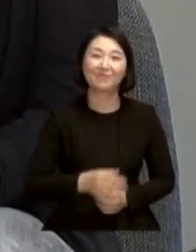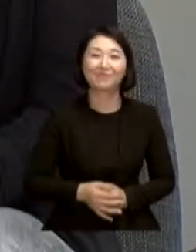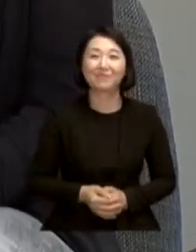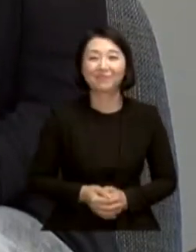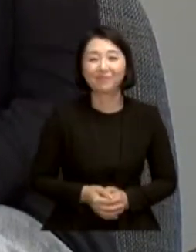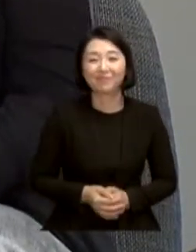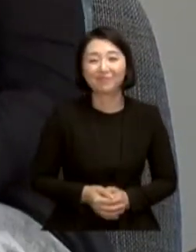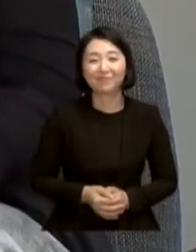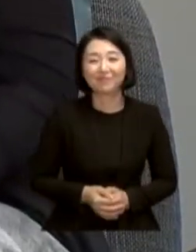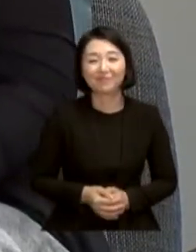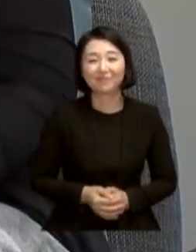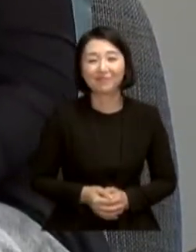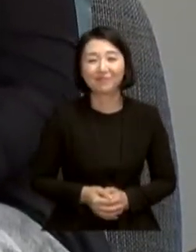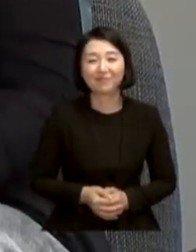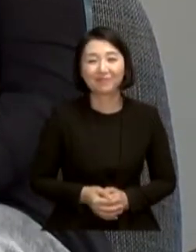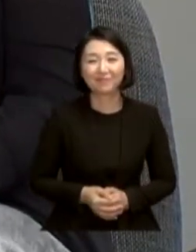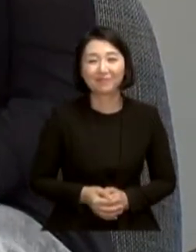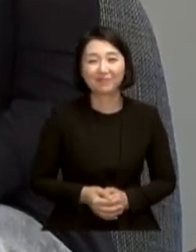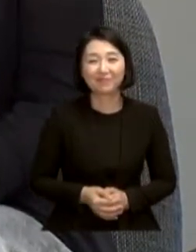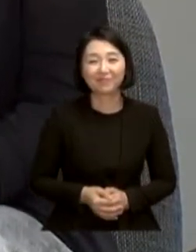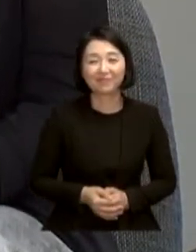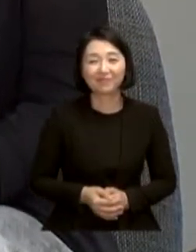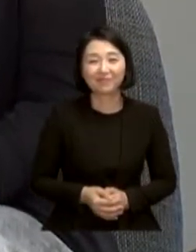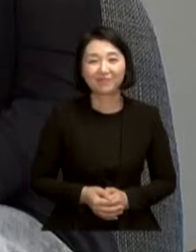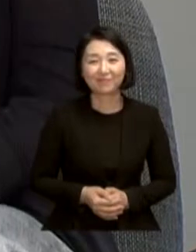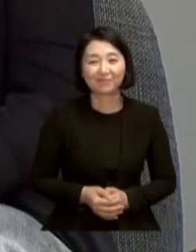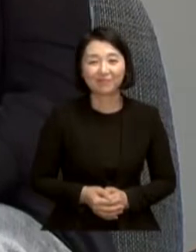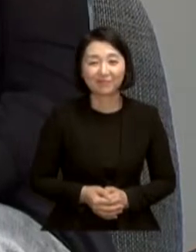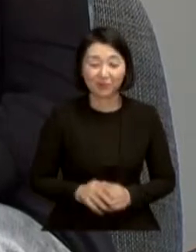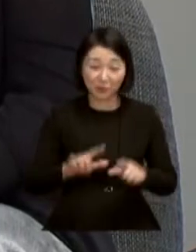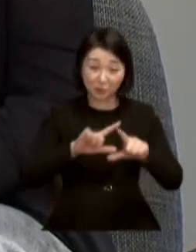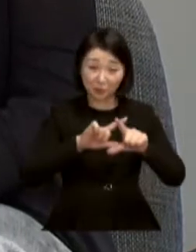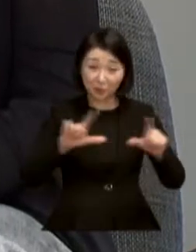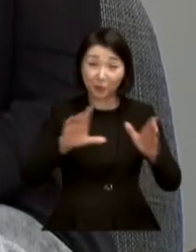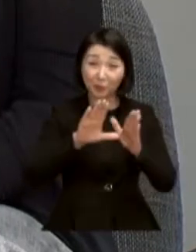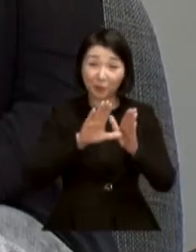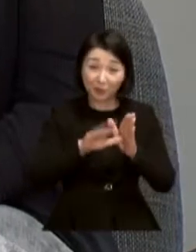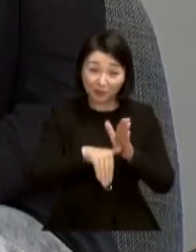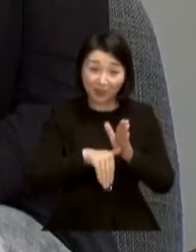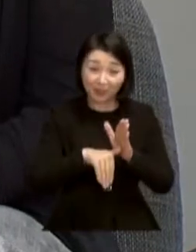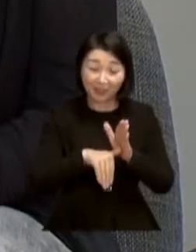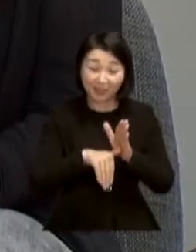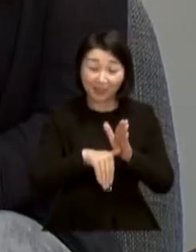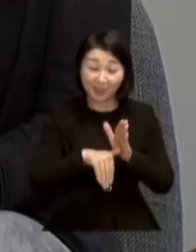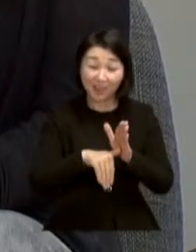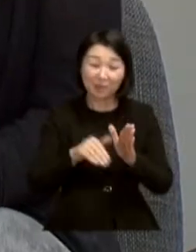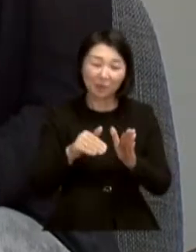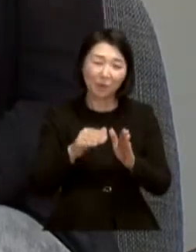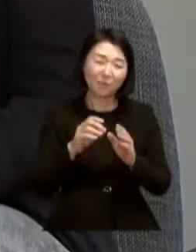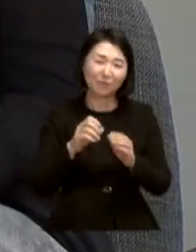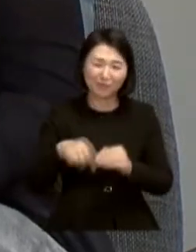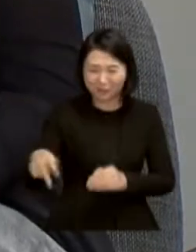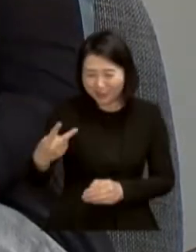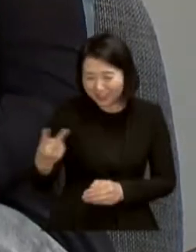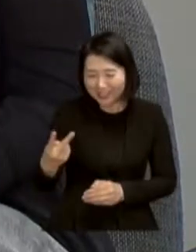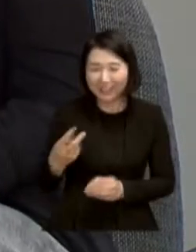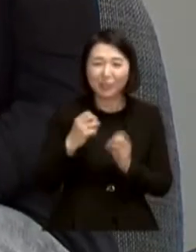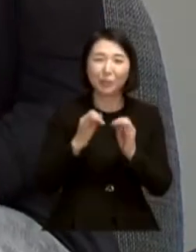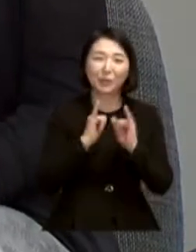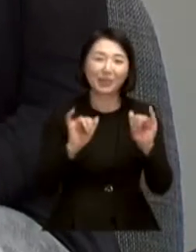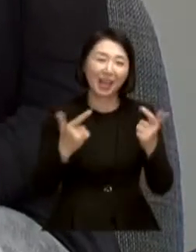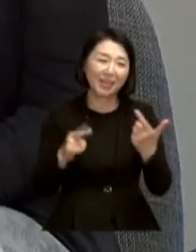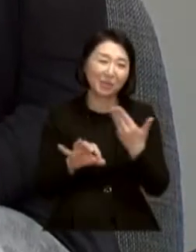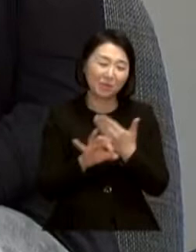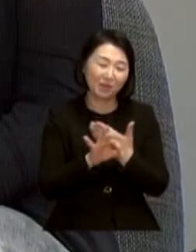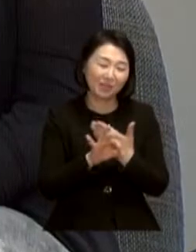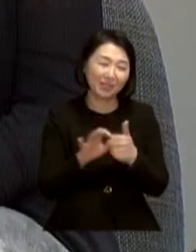미안하고 정말 어떤 그 평상시 그냥 선교사가 아니었으면 더